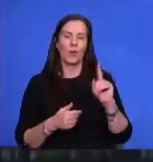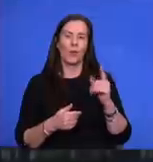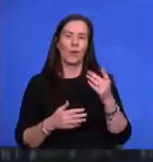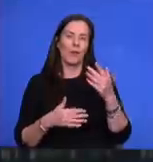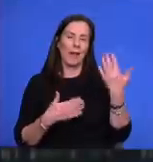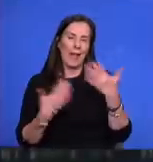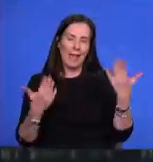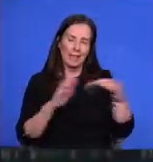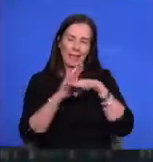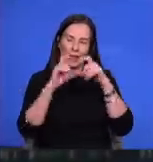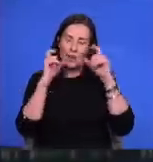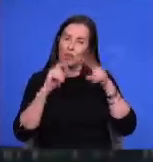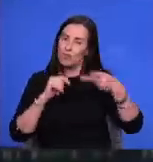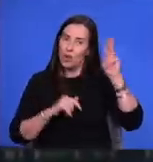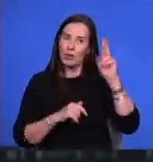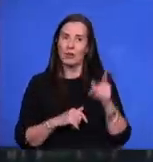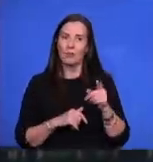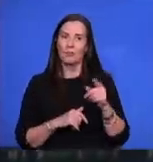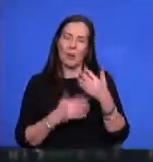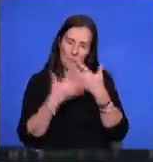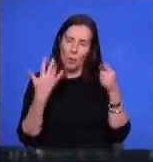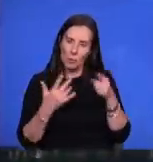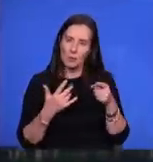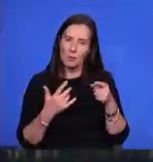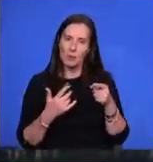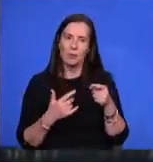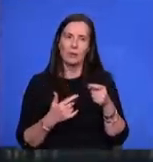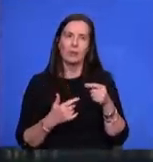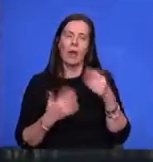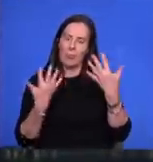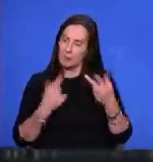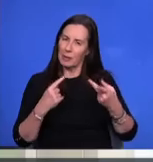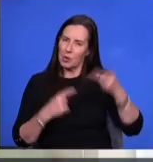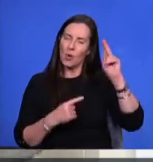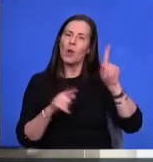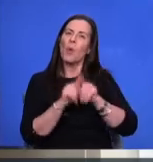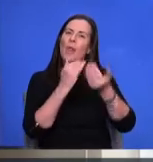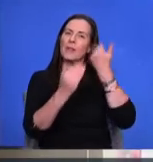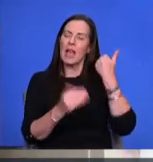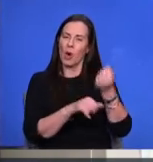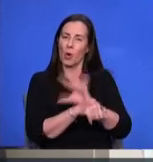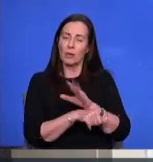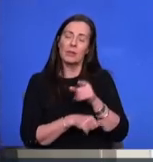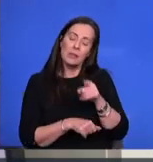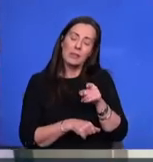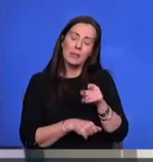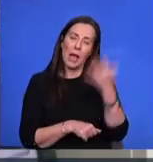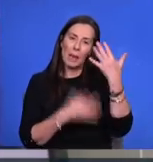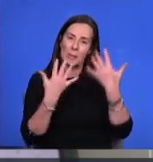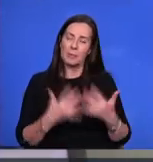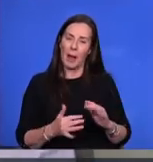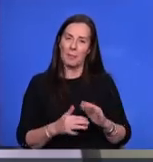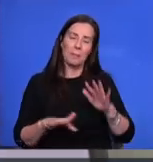אז יהיה עלייה, שוב, מן הסתם זה יעלה שוב פעם למספרים של הטרום קורונה, שזה פחות או יותר היה מספרים